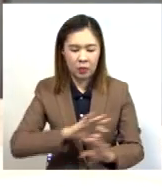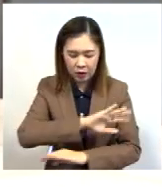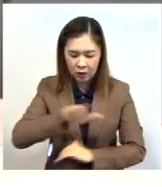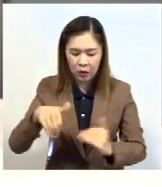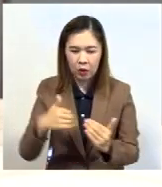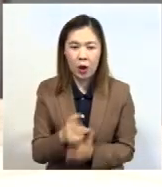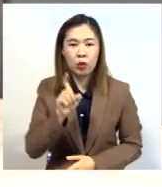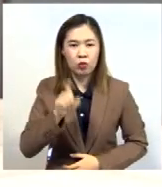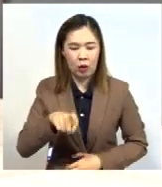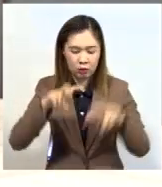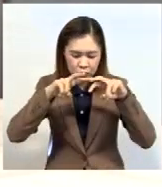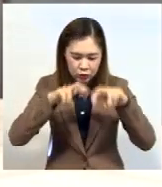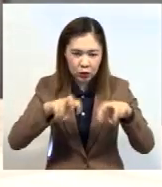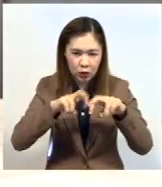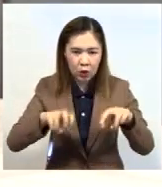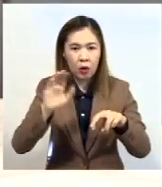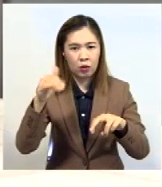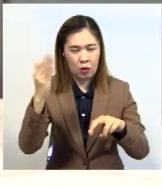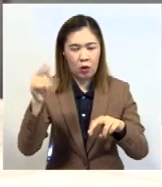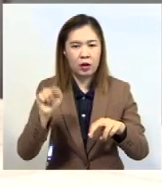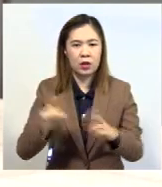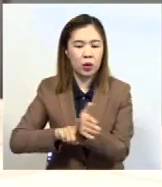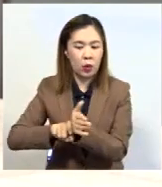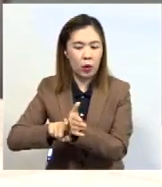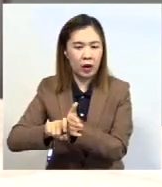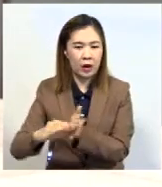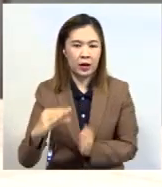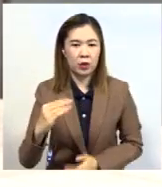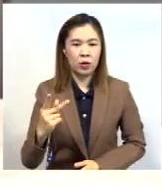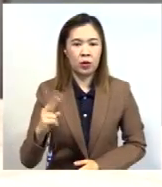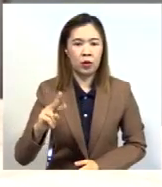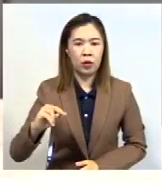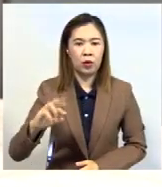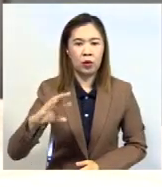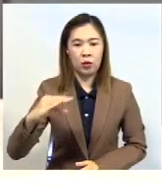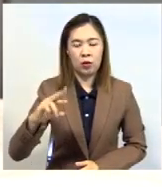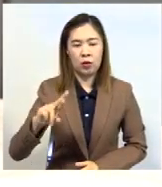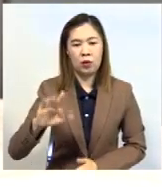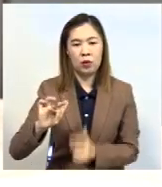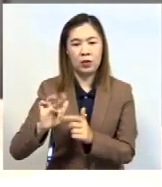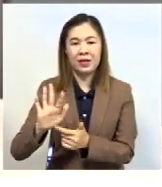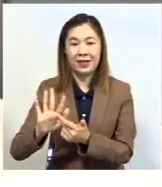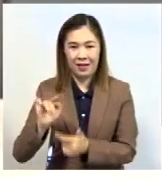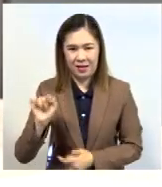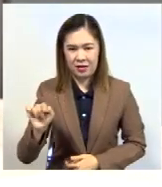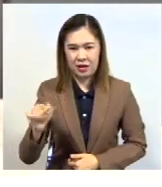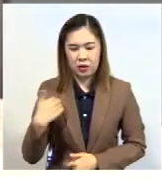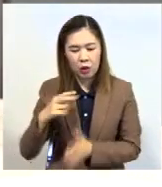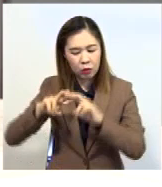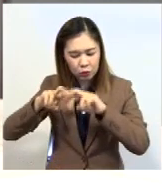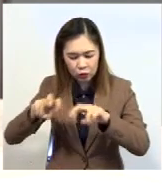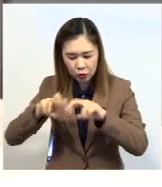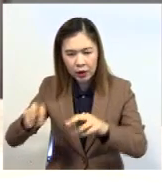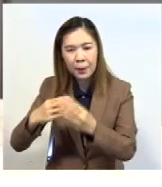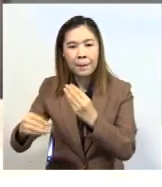องศึกษาวิจัยในส่วนของไวรัสอู่ฮั่นนะครับเพราะเป็นไวรัสตัวใหม่ที่เข้ามาผมคิดว่าก็ต้องมีการศึกษาวิจัยเพิ่มเ